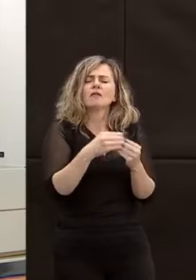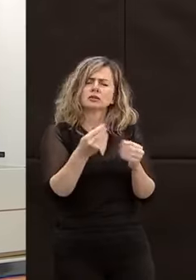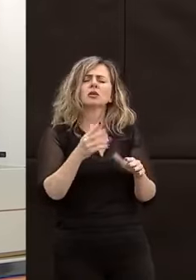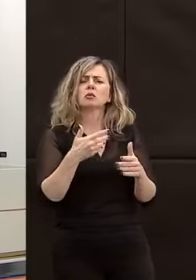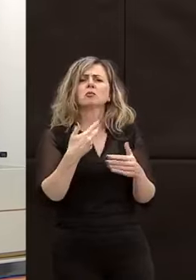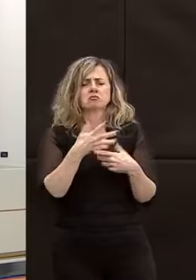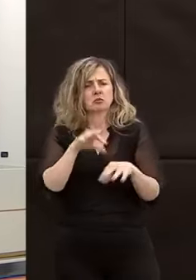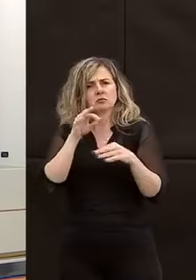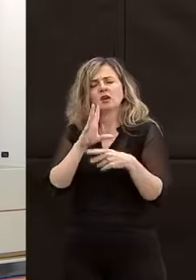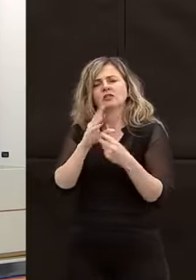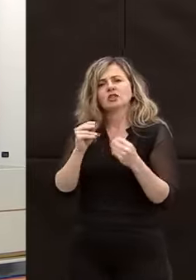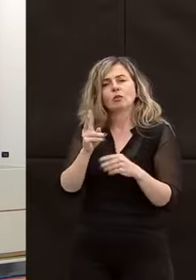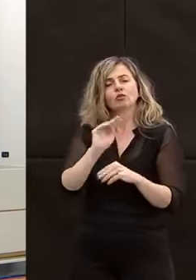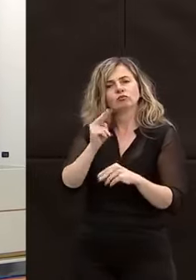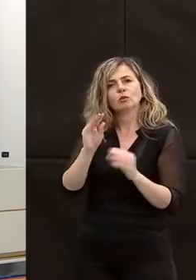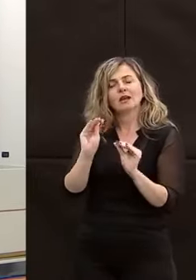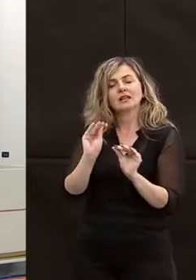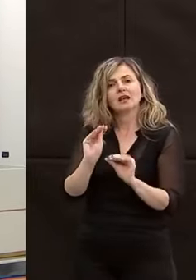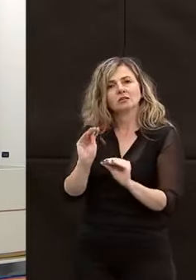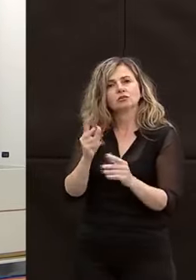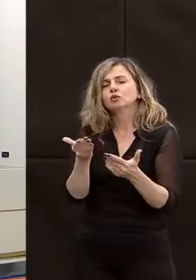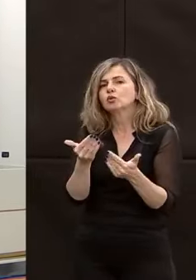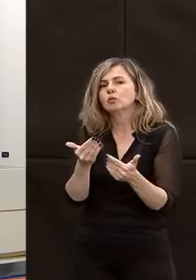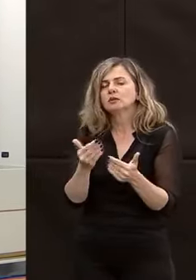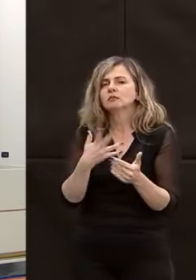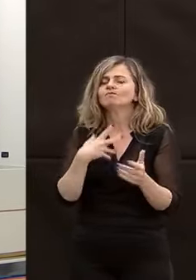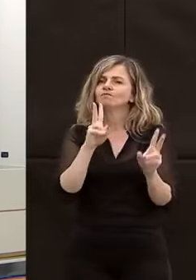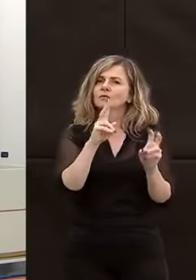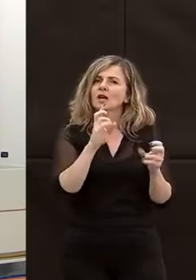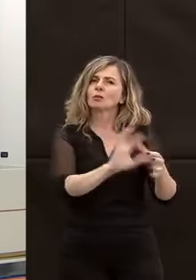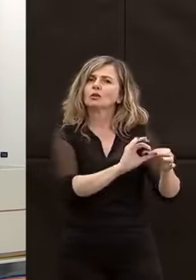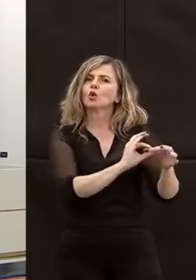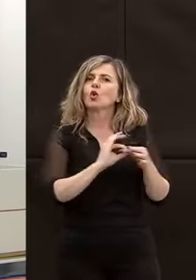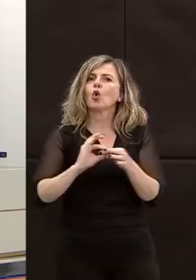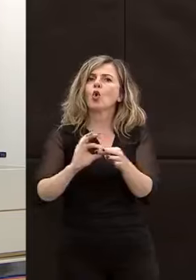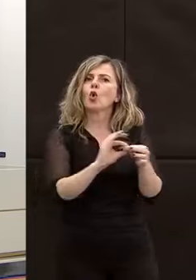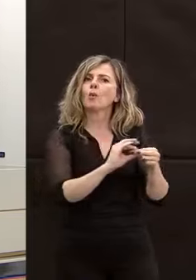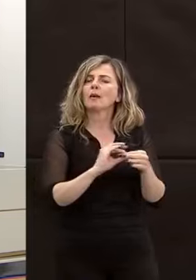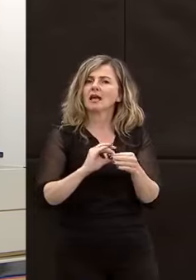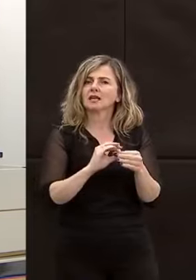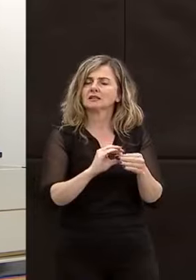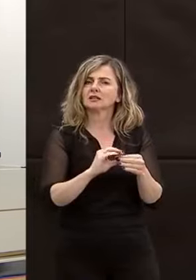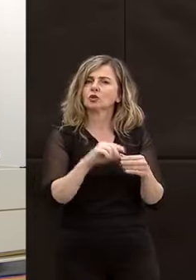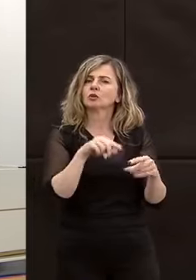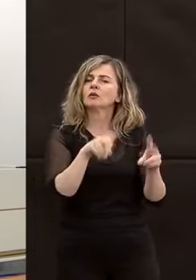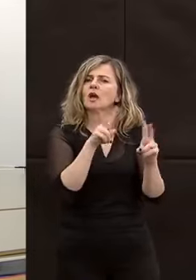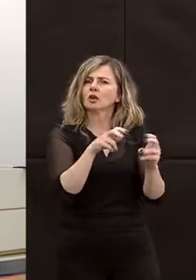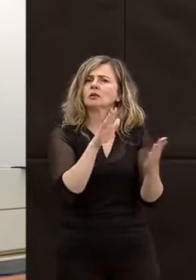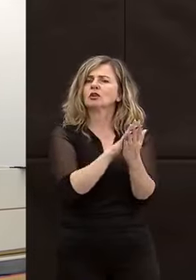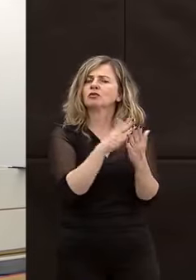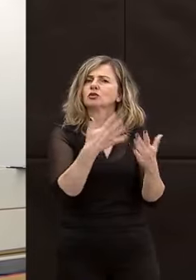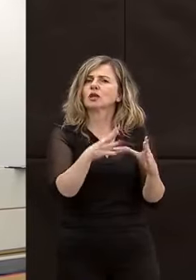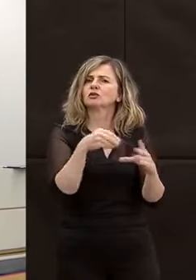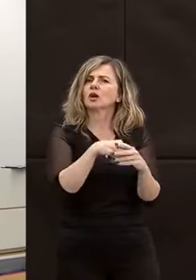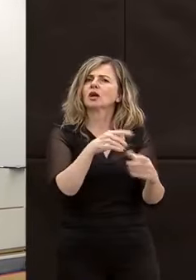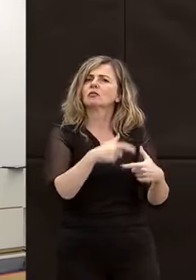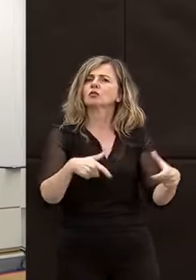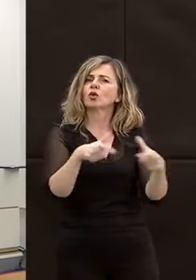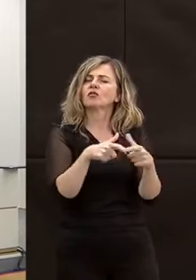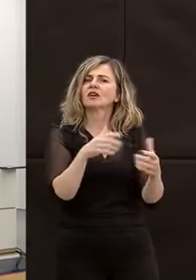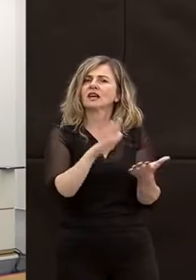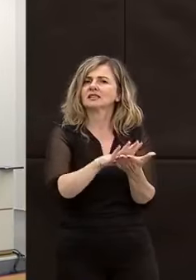domanda che riguarda un po il discorso della cooperazione un tema affrontato anche ieri in conferenza stampa e volevo chiederle un